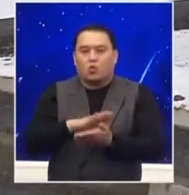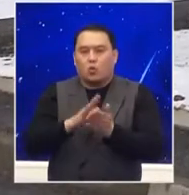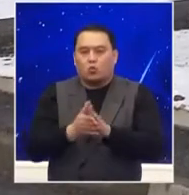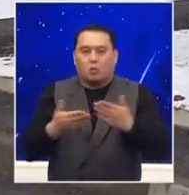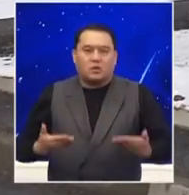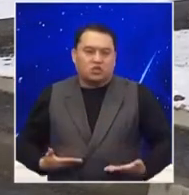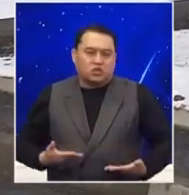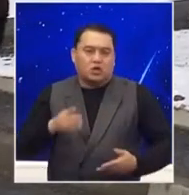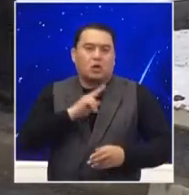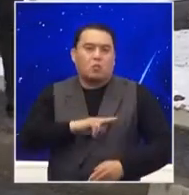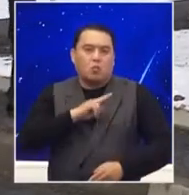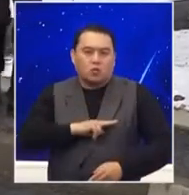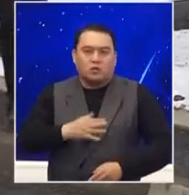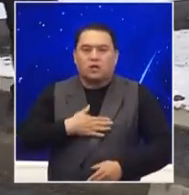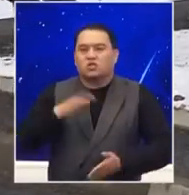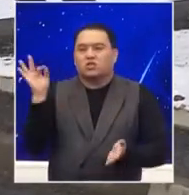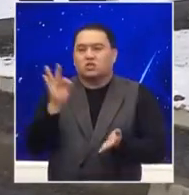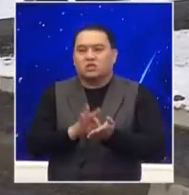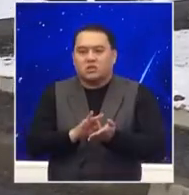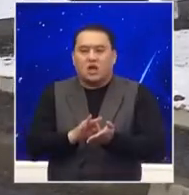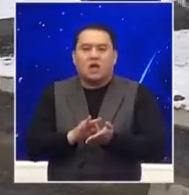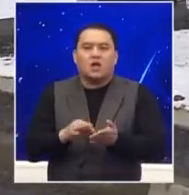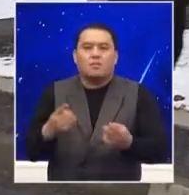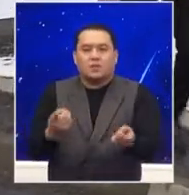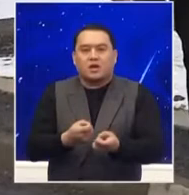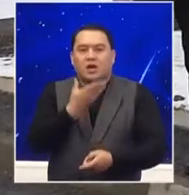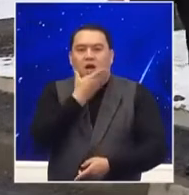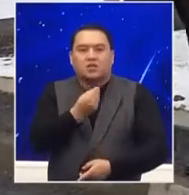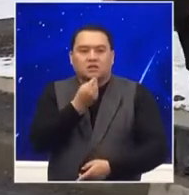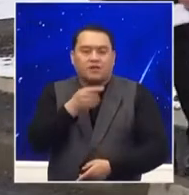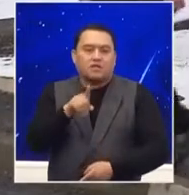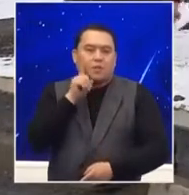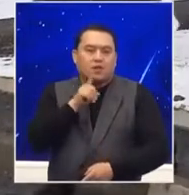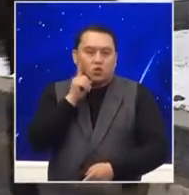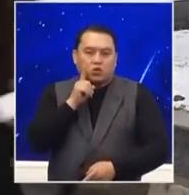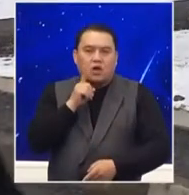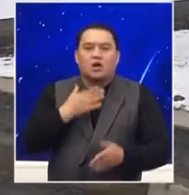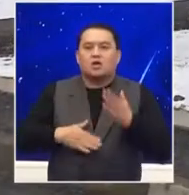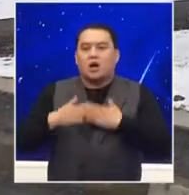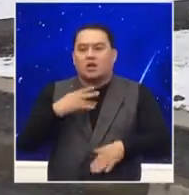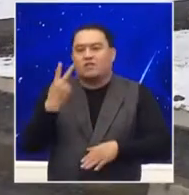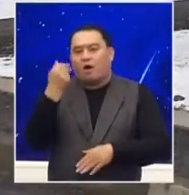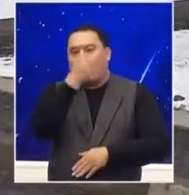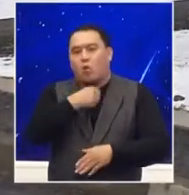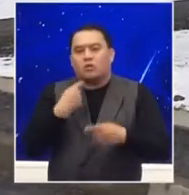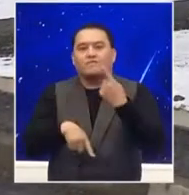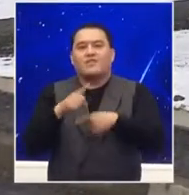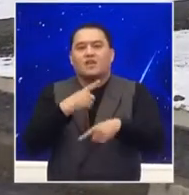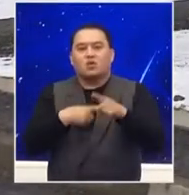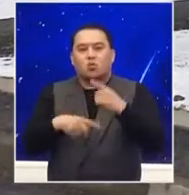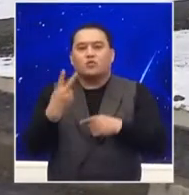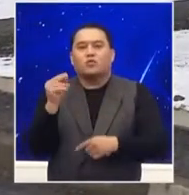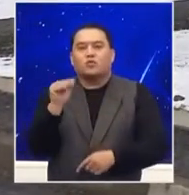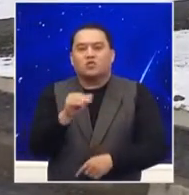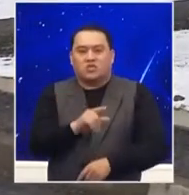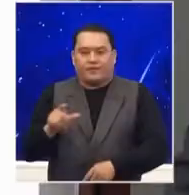для проживания и работы. И наша цель – сделать этот край привлекательным именно для молодежи. Отрадно, что за два года сюда вернулось уже порядка